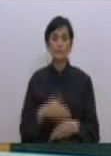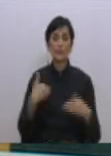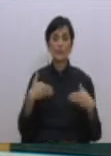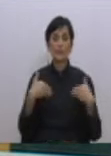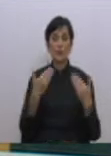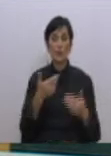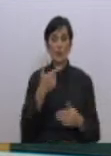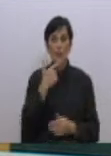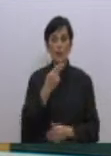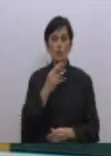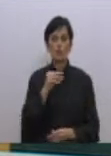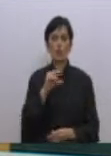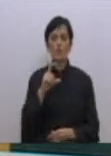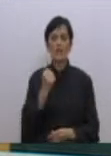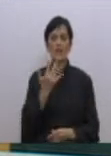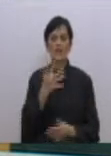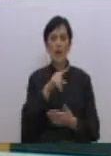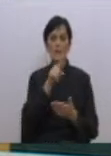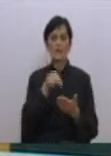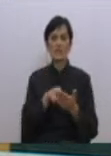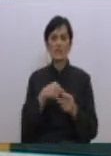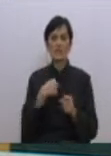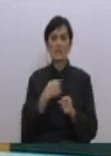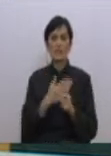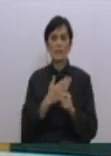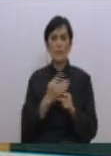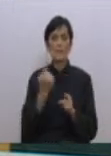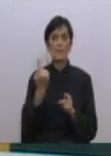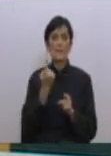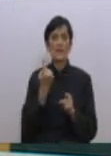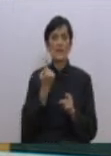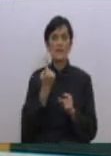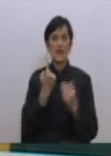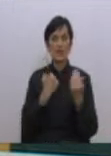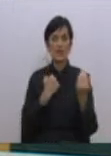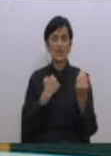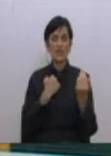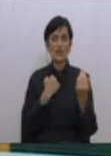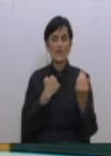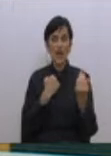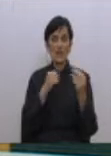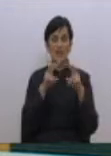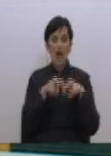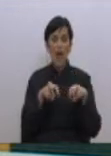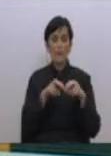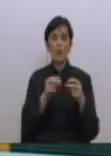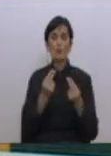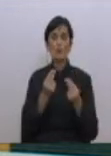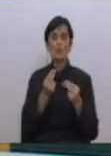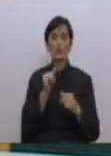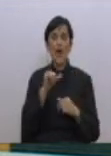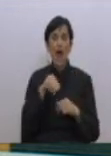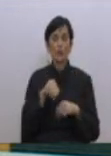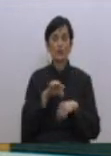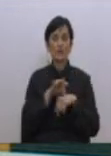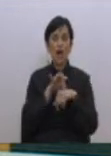მოგესალმებით ბატონცოდნე, რამდენიმე კითხვა მაქვს. პირველი, თქვენ ამოწმეთ ფინანსურ აუდიტსაც